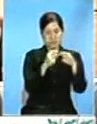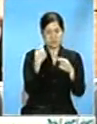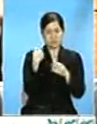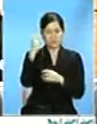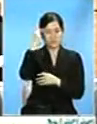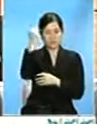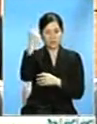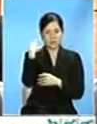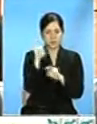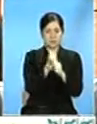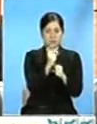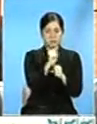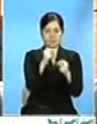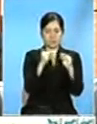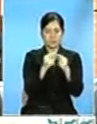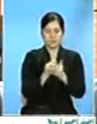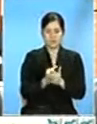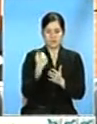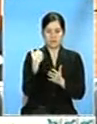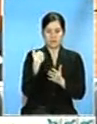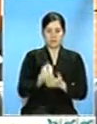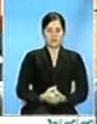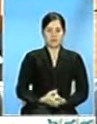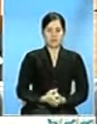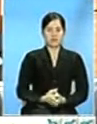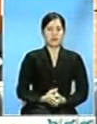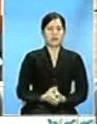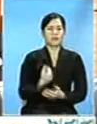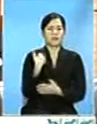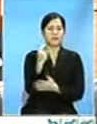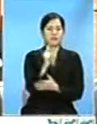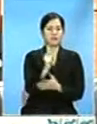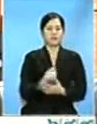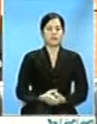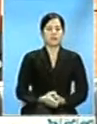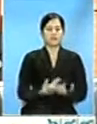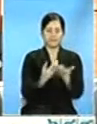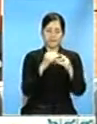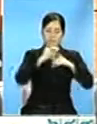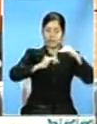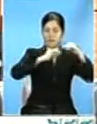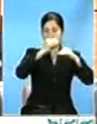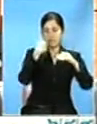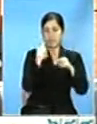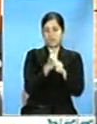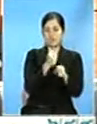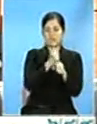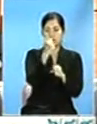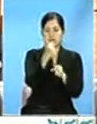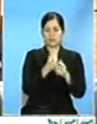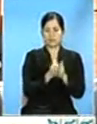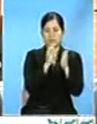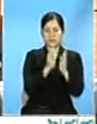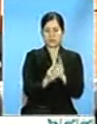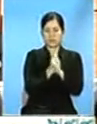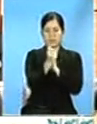นให้เป็นถ้านายกใช้คนให้เป็นนั่นคือประเทศชาติรุ่งเรืองเพราะคนเราไม่ได้เก่งไปทุกด้านนะครับ